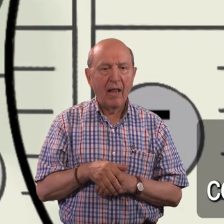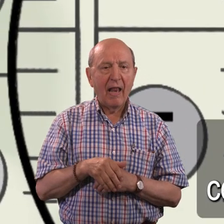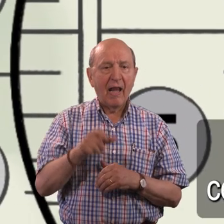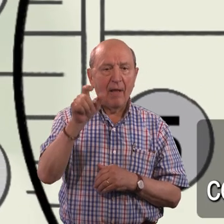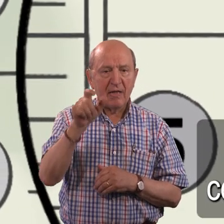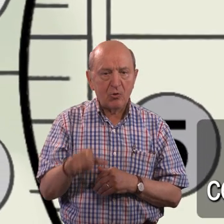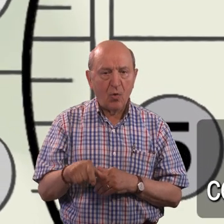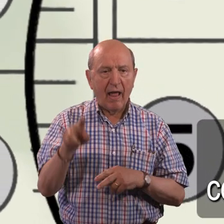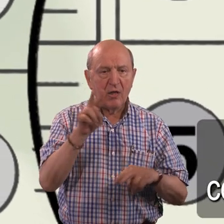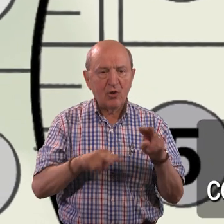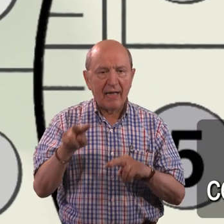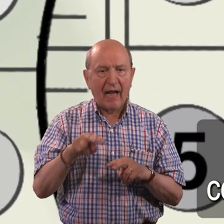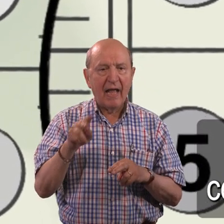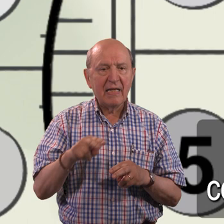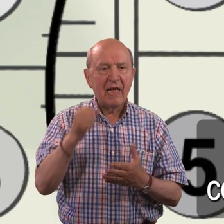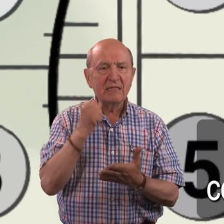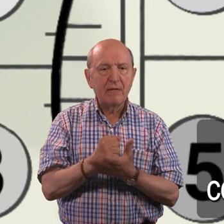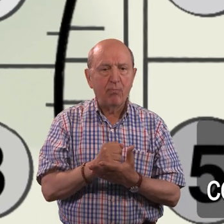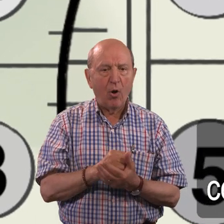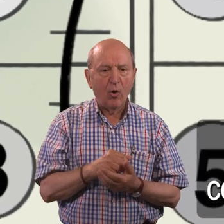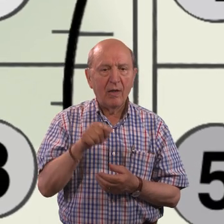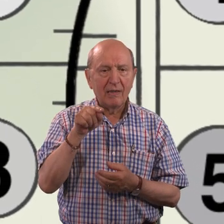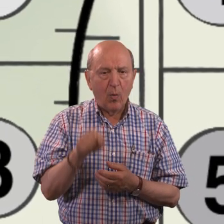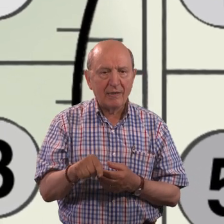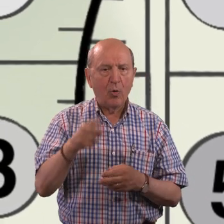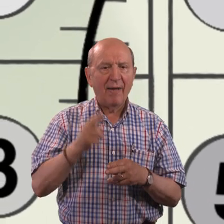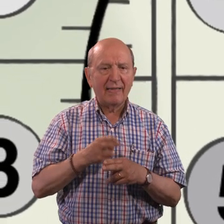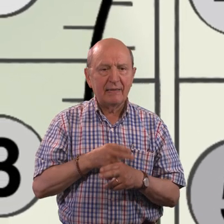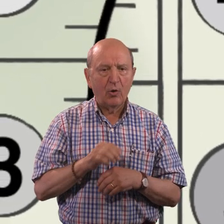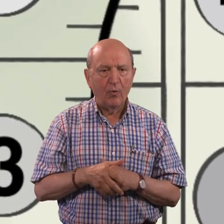il Signore Rossi Cerca il simbolo di questo partito